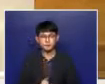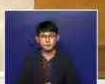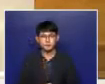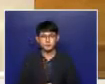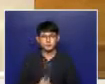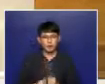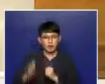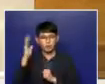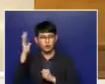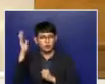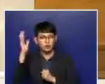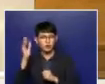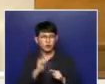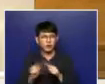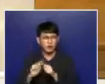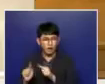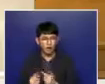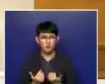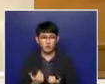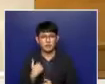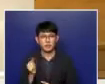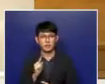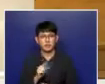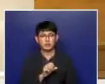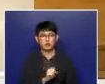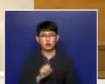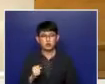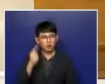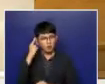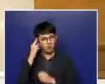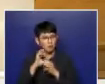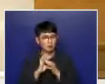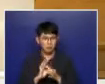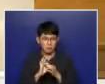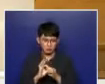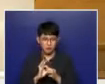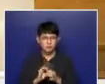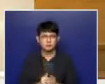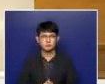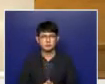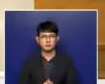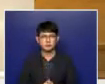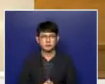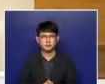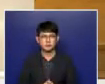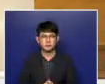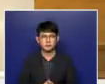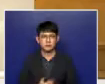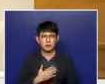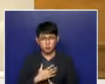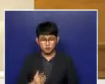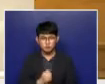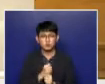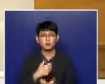เพร้อมไปต่อเลยแล้วคนอื่นจะกล้ามมาประมูลมั้ยก็ไม่ทีนี้ตรงนี้ก็กล่าวหาว่า